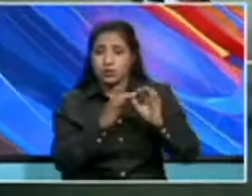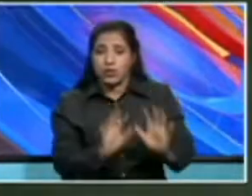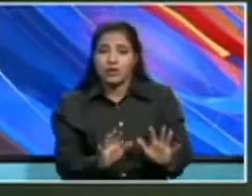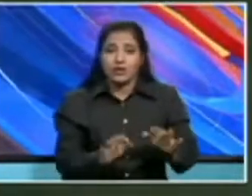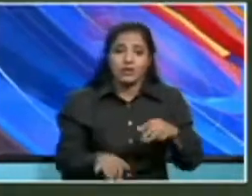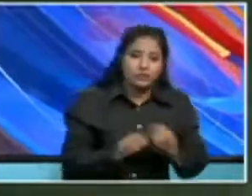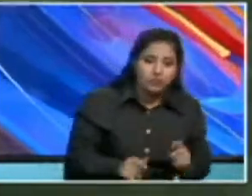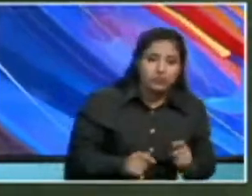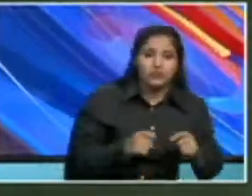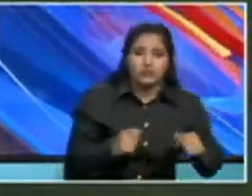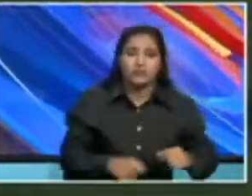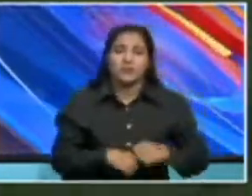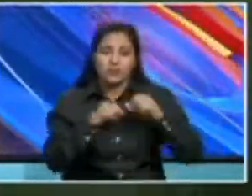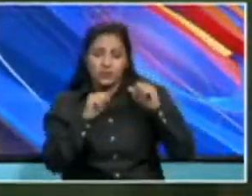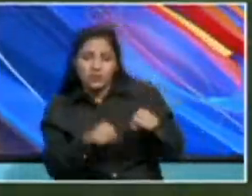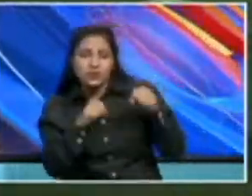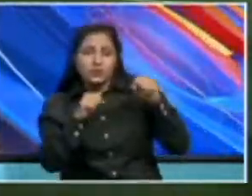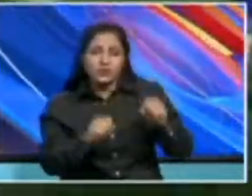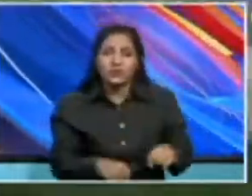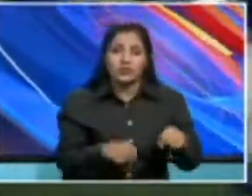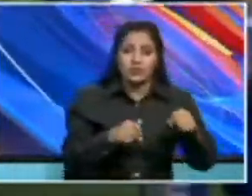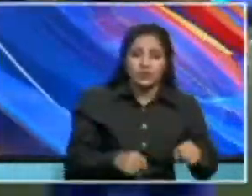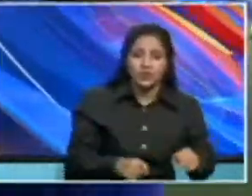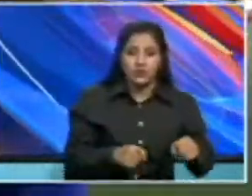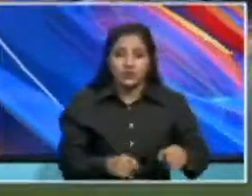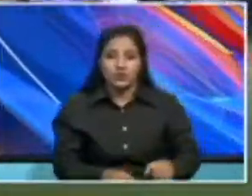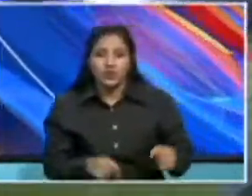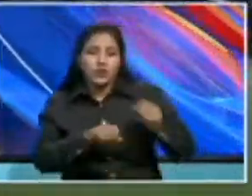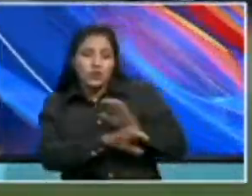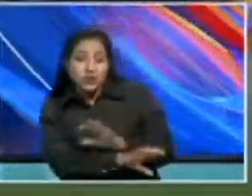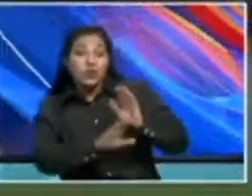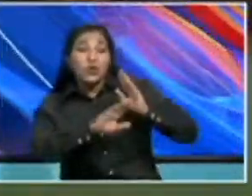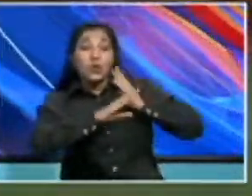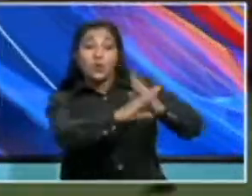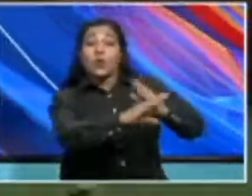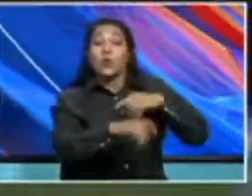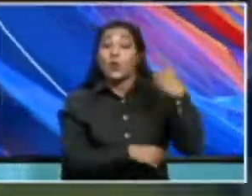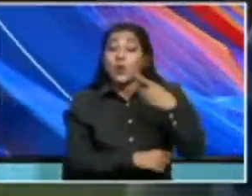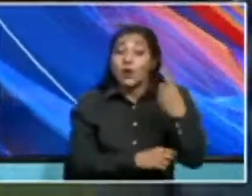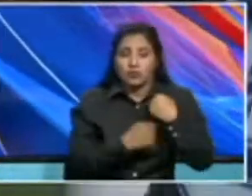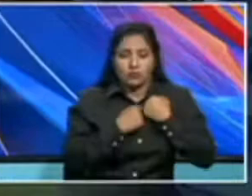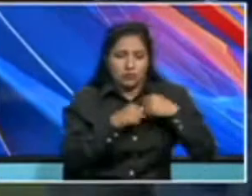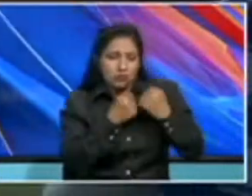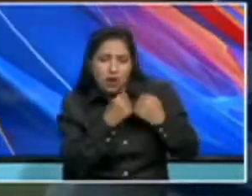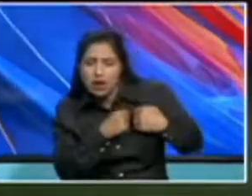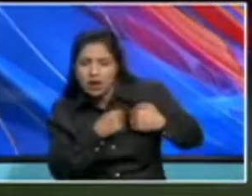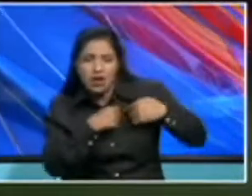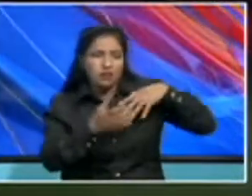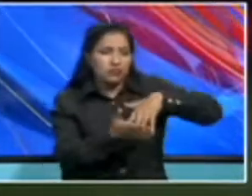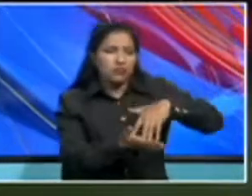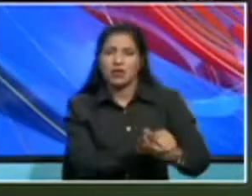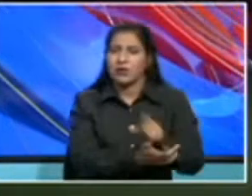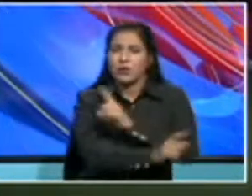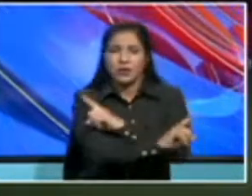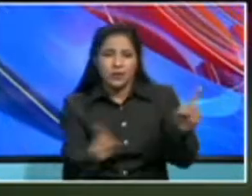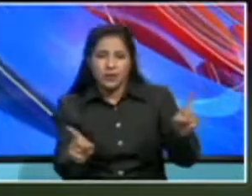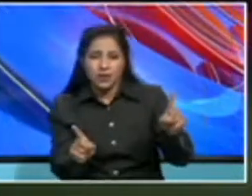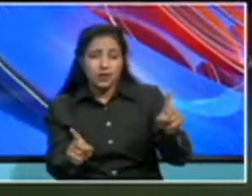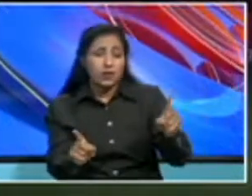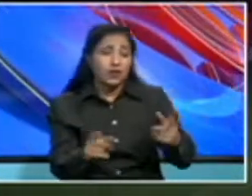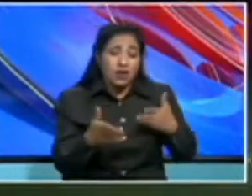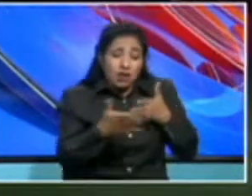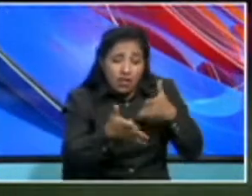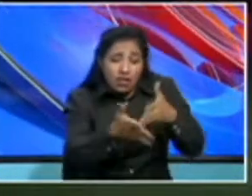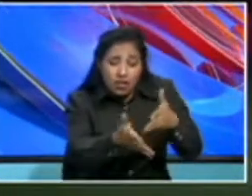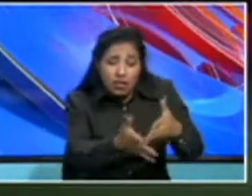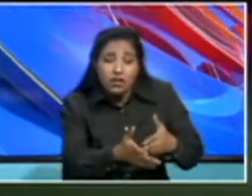do it for your nation, gotta do it cause you can. Come on. रोका कितनों ने, तू रुका नहीं, टोका कितनों